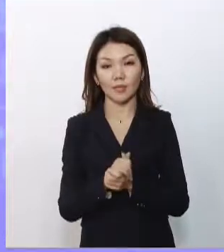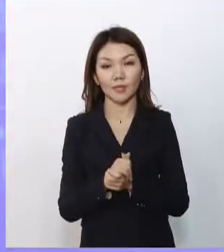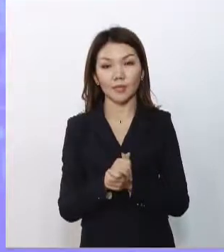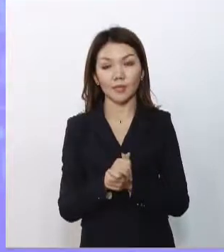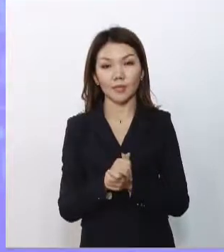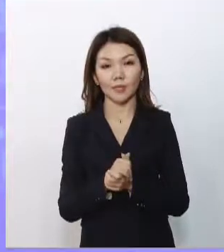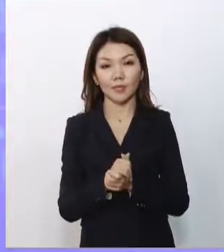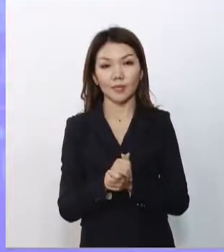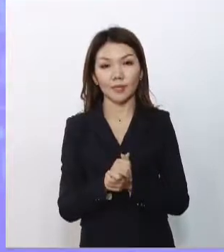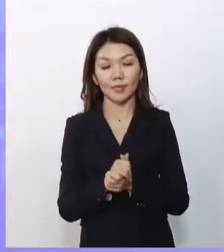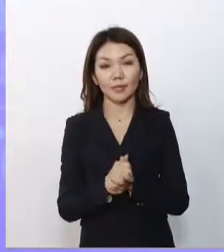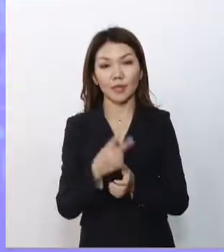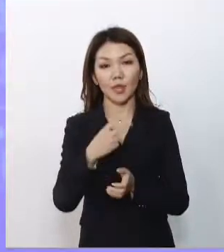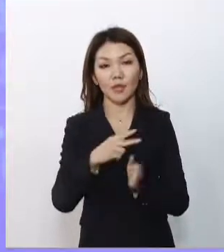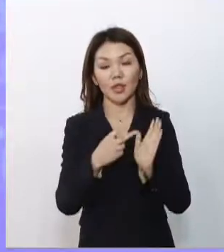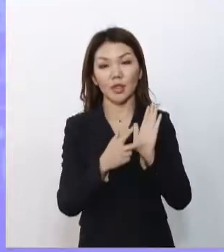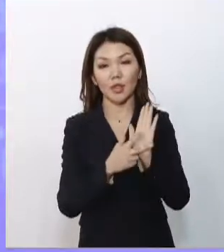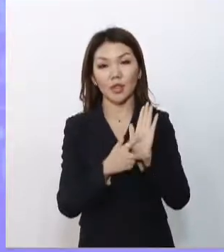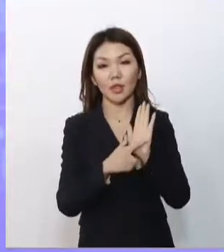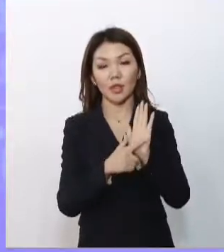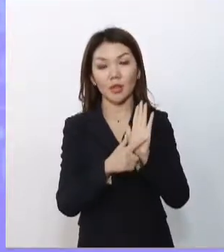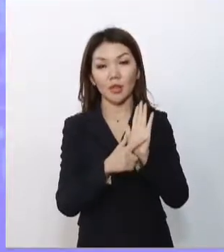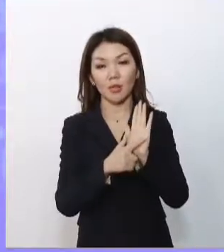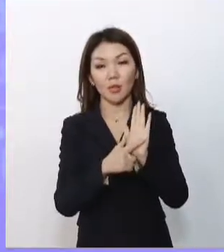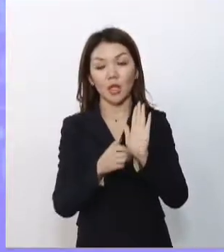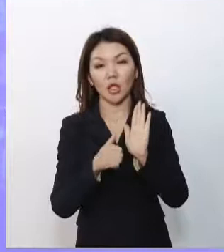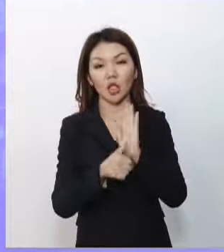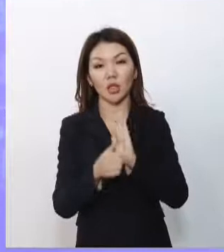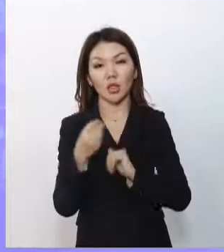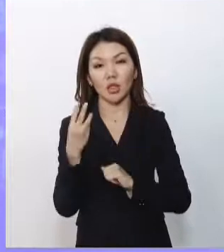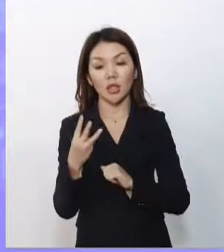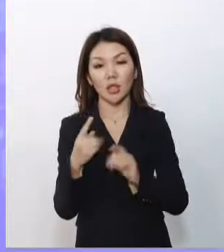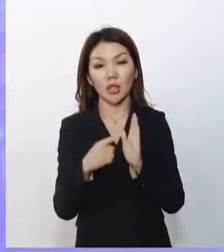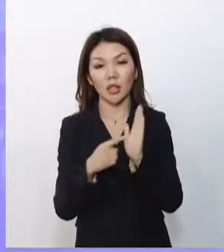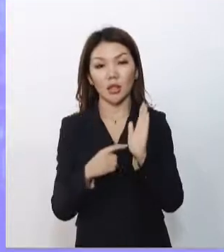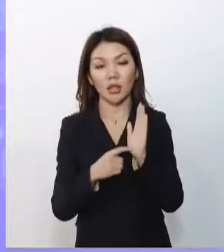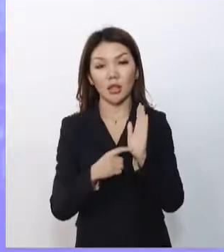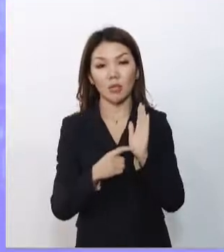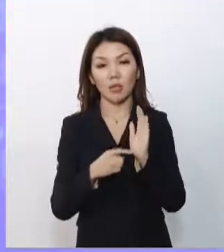5. И сумму чисел 27 и 63 разделим на